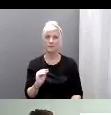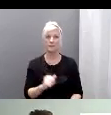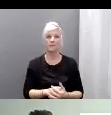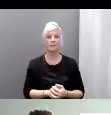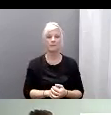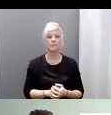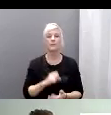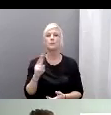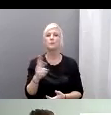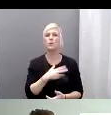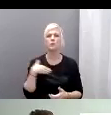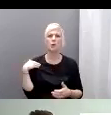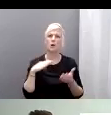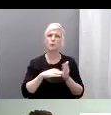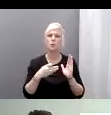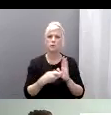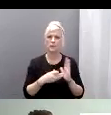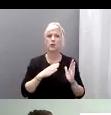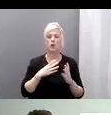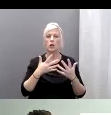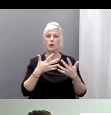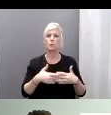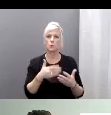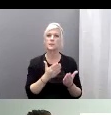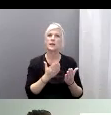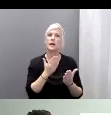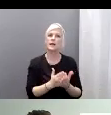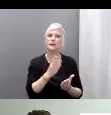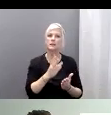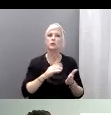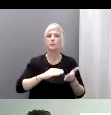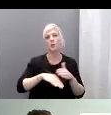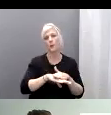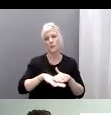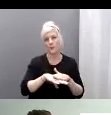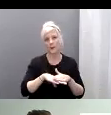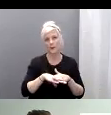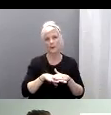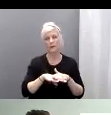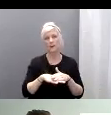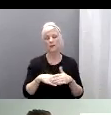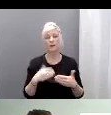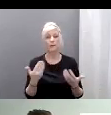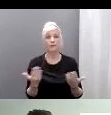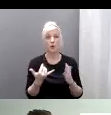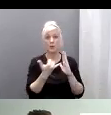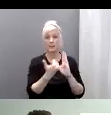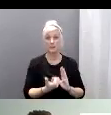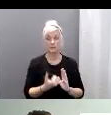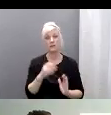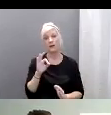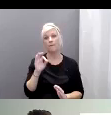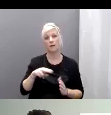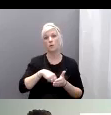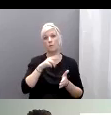Och båda våra projekt har funktionsrätt som utgångspunkt. Och det handlar ju i grunden om FNs konvention